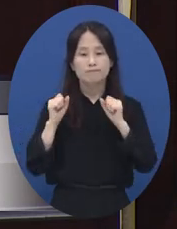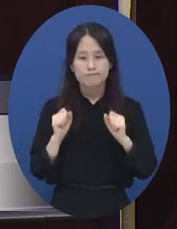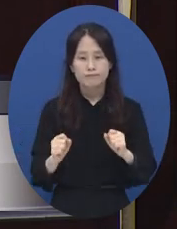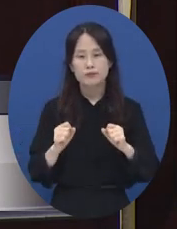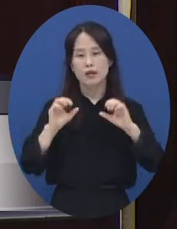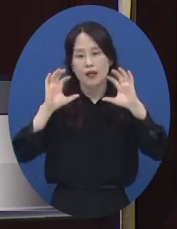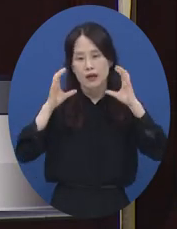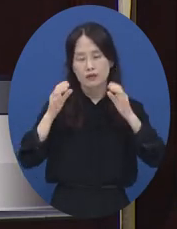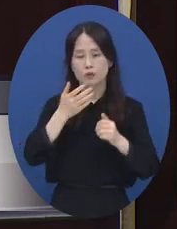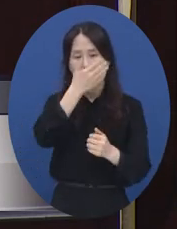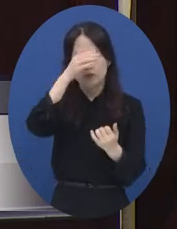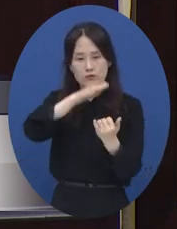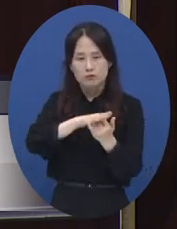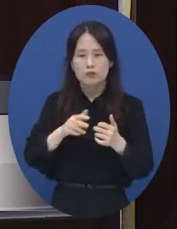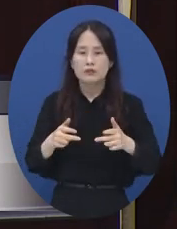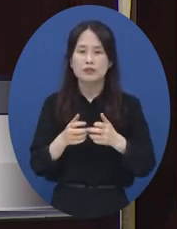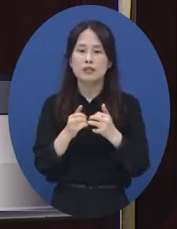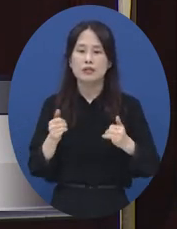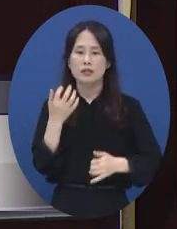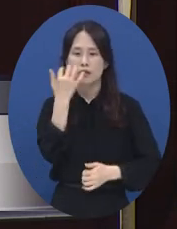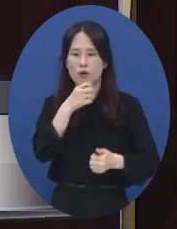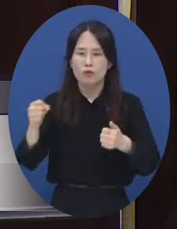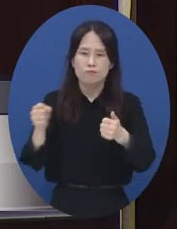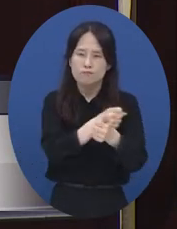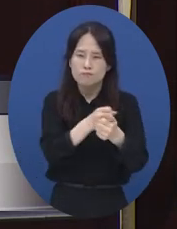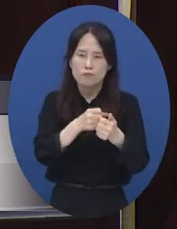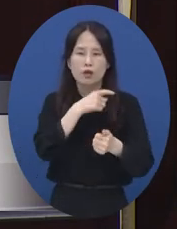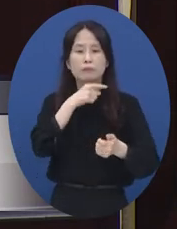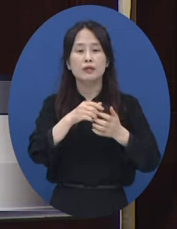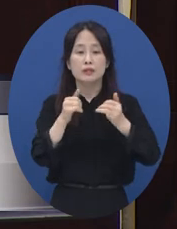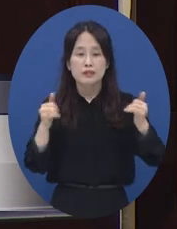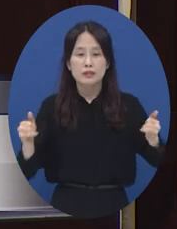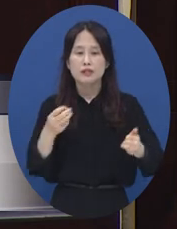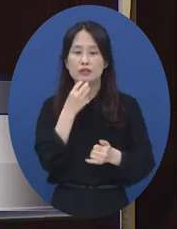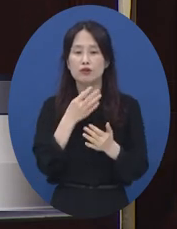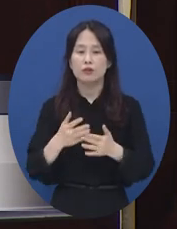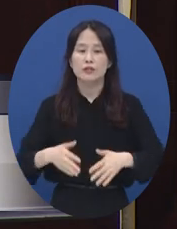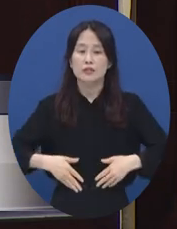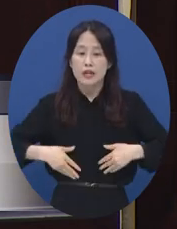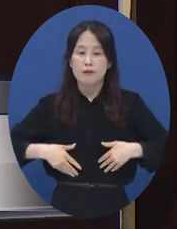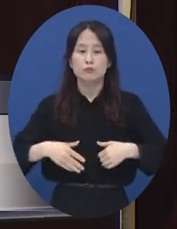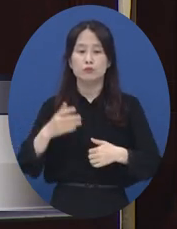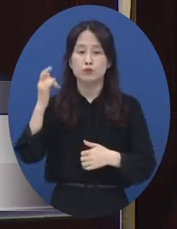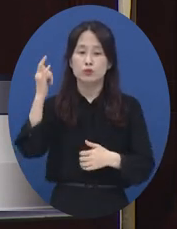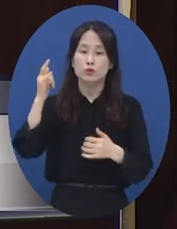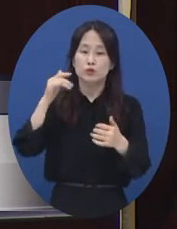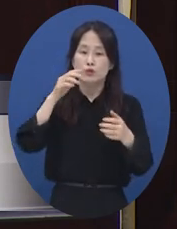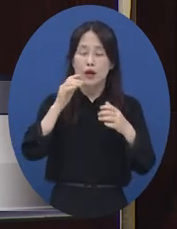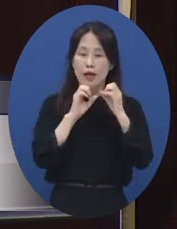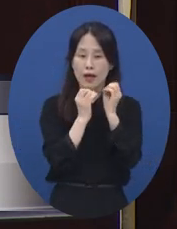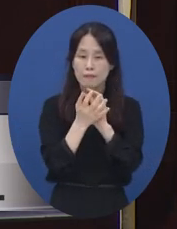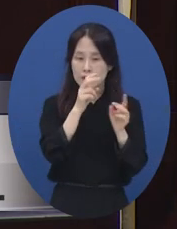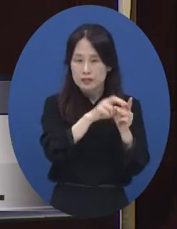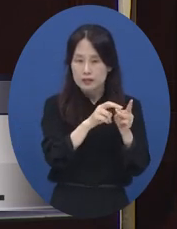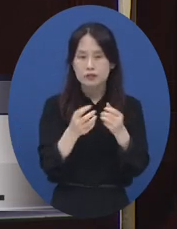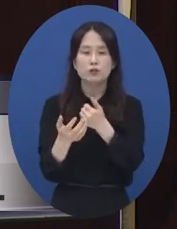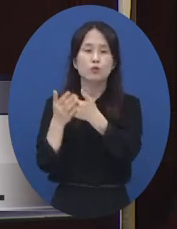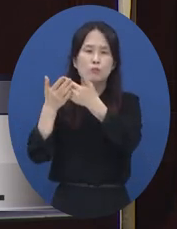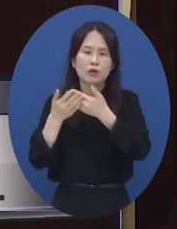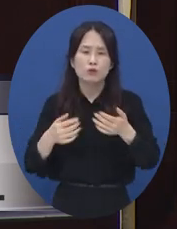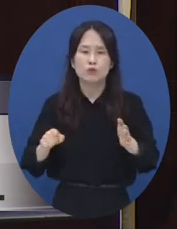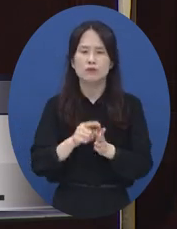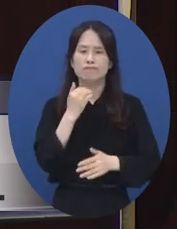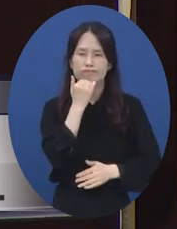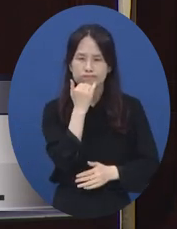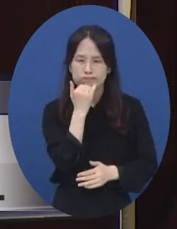청소년 장애인 성폭력 회 자들이 경제 남부 새발의 세트에서 지원을 받기에 대개 하는데서